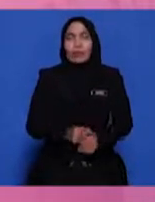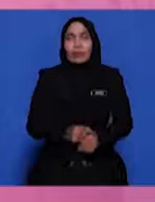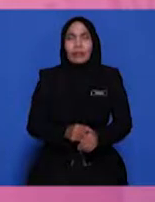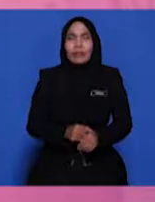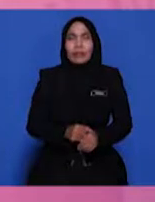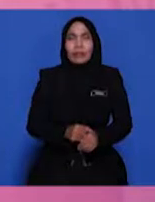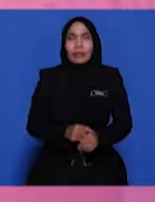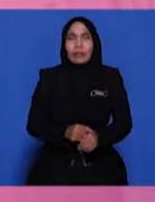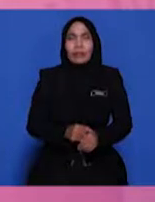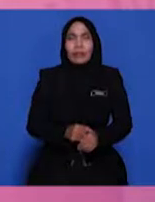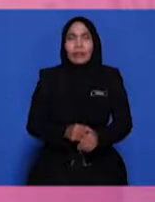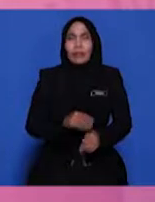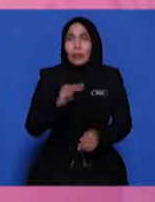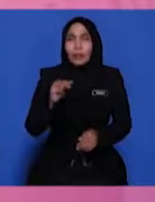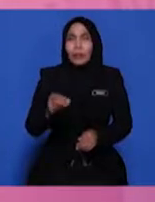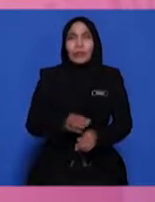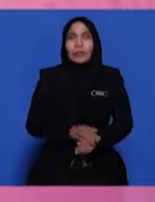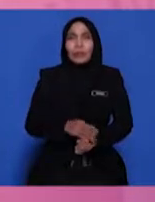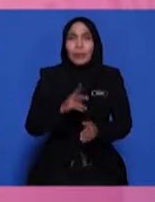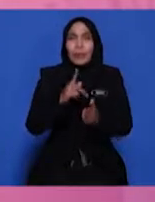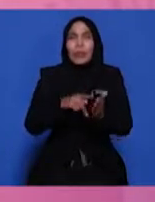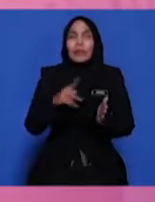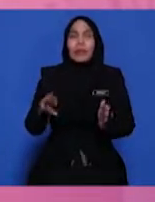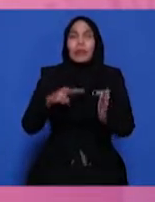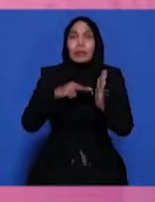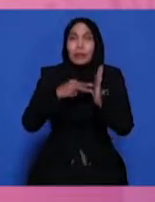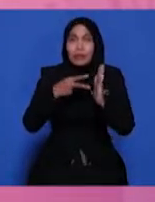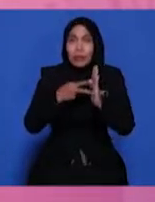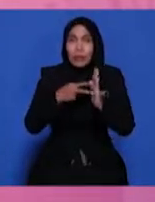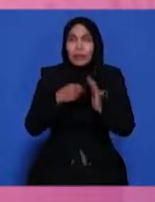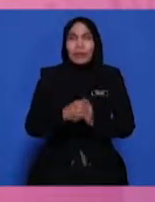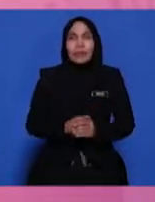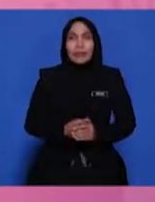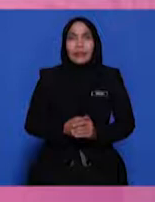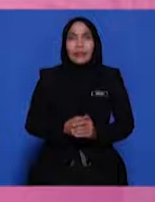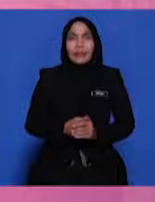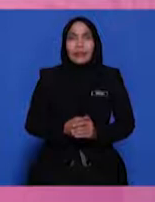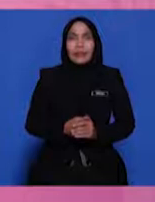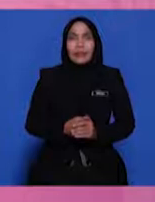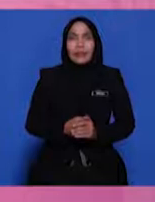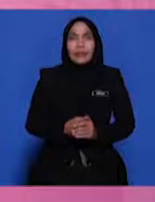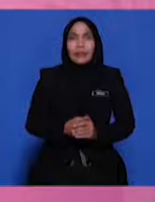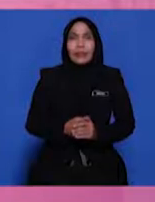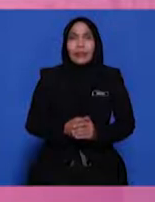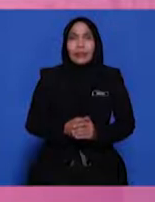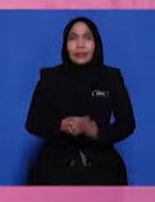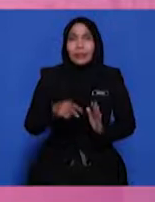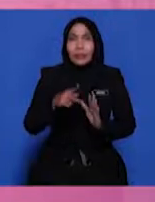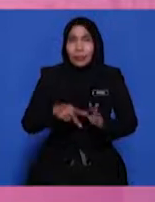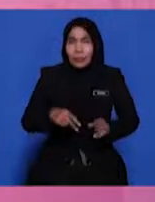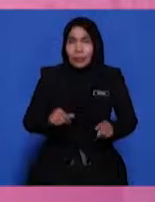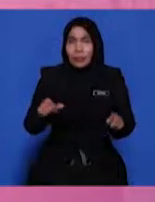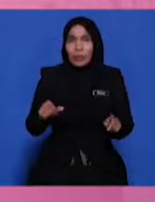ini. Murid-murid, apakah definisi pengurusan kewangan? Pengurusan